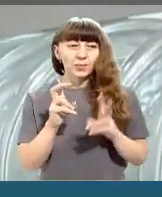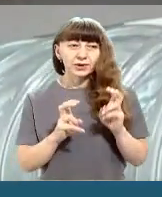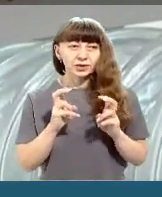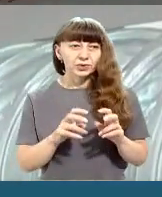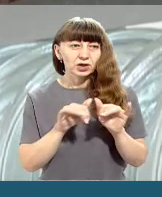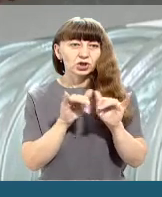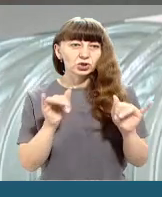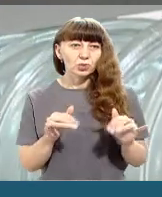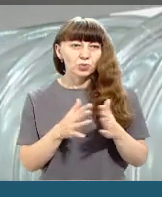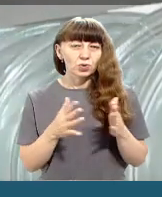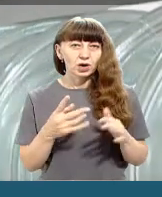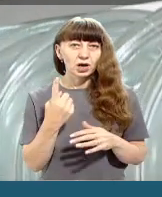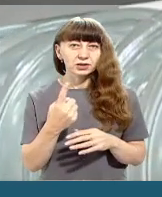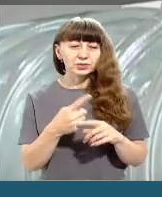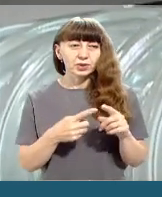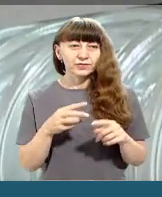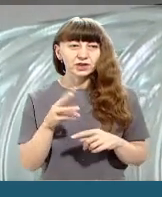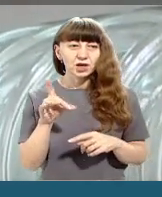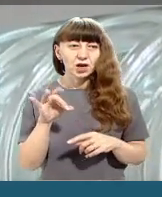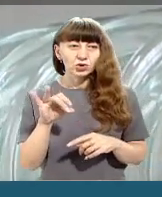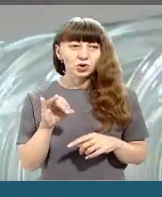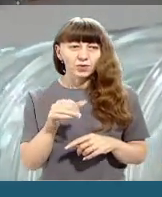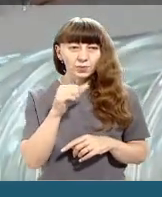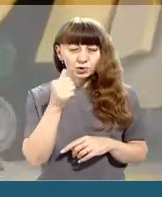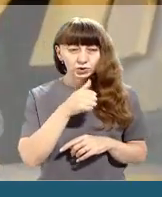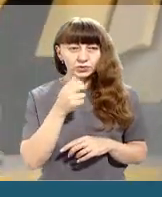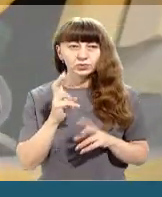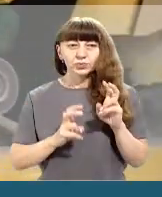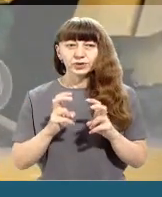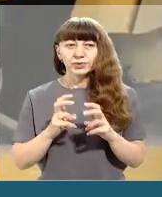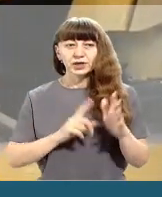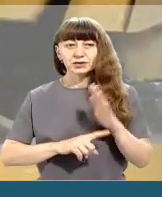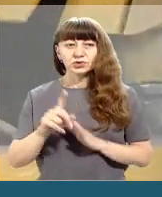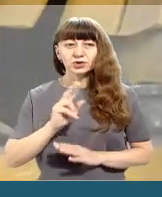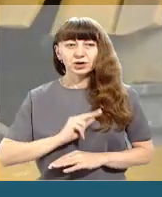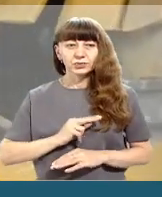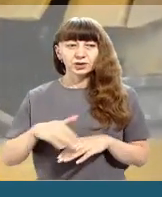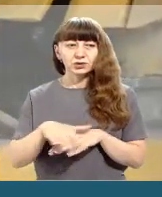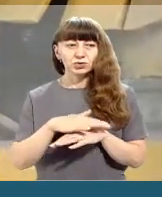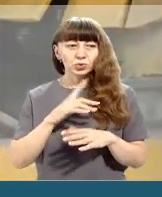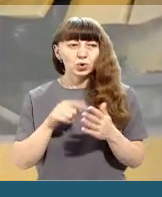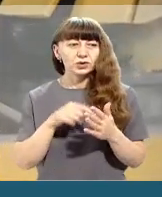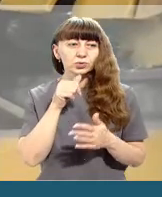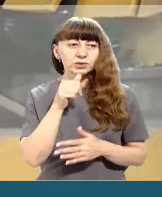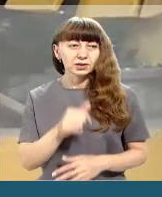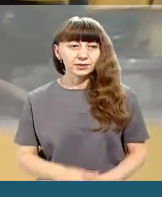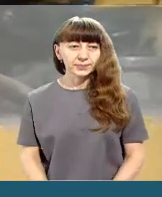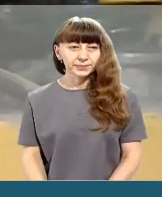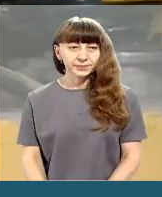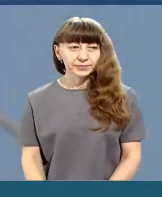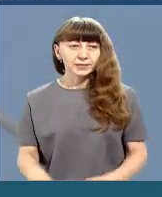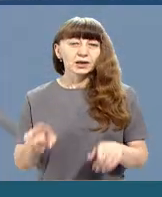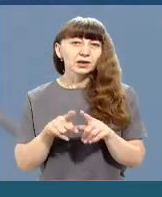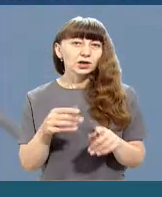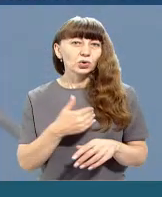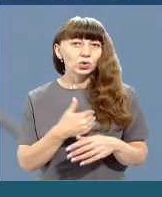Қостанай қаласының аумағында жұмыс істейді. Сондай-ақ жоғары вольтты электр желілері үшін жылына орта есеппен 1,5 миллионнан астам изолятор шығаруға